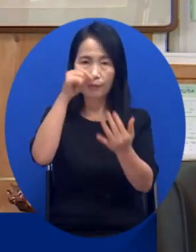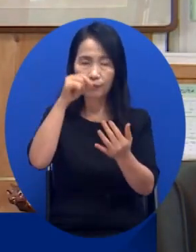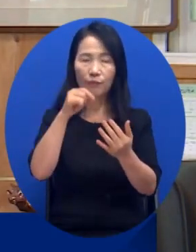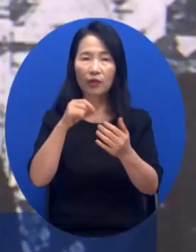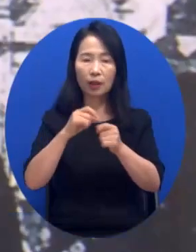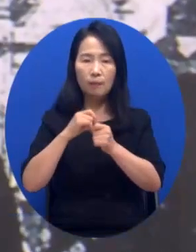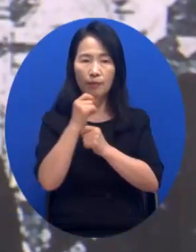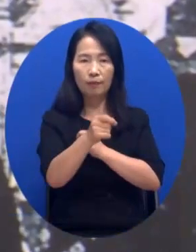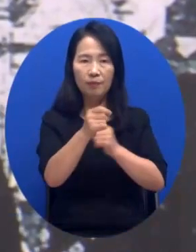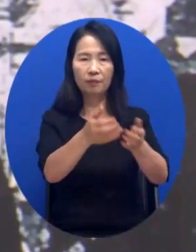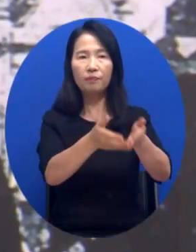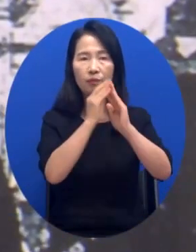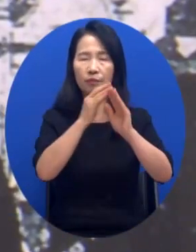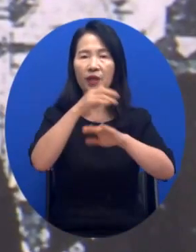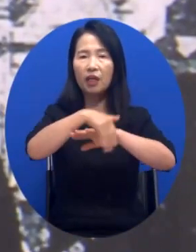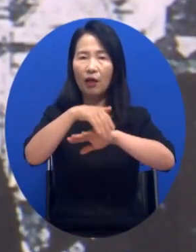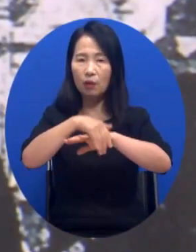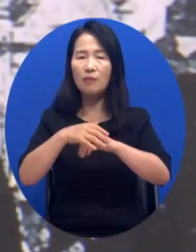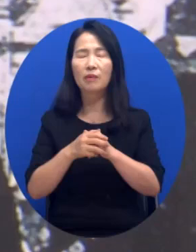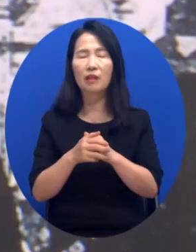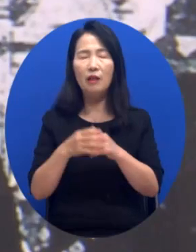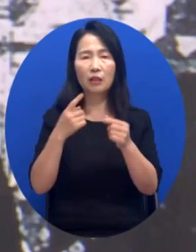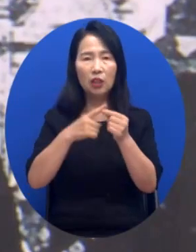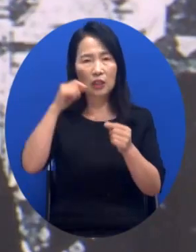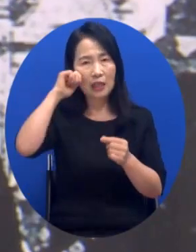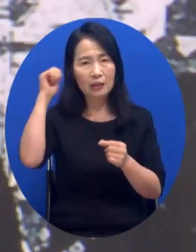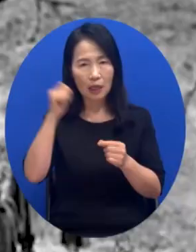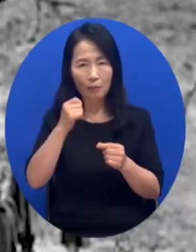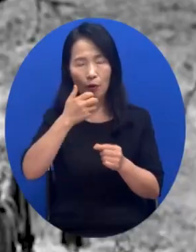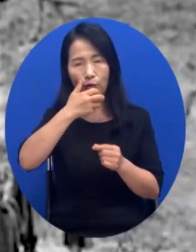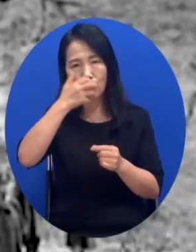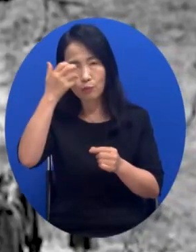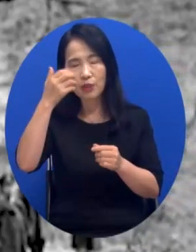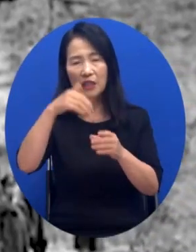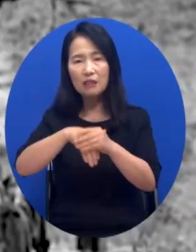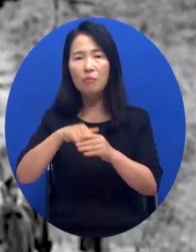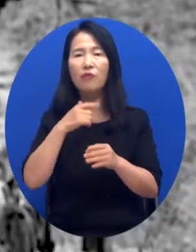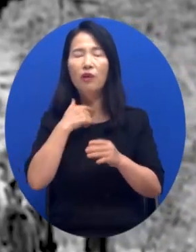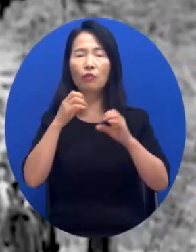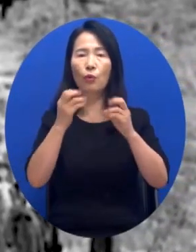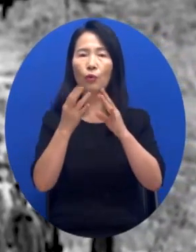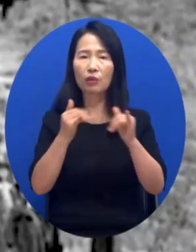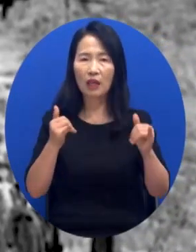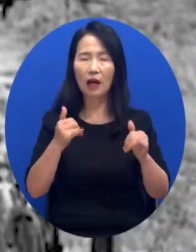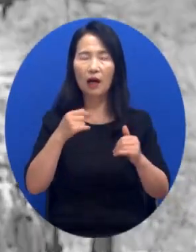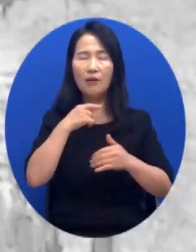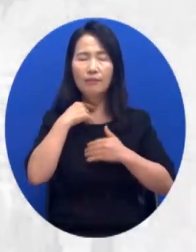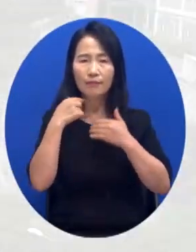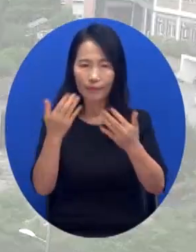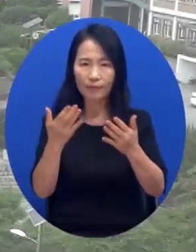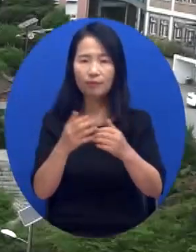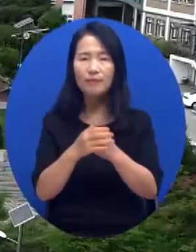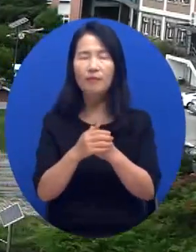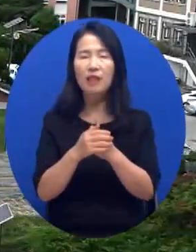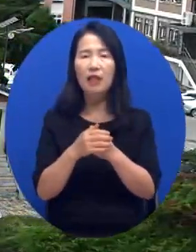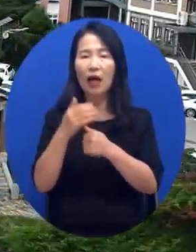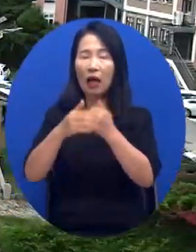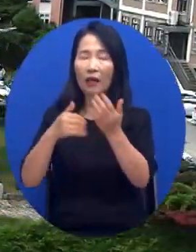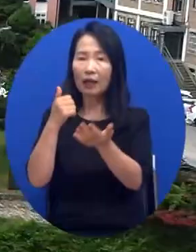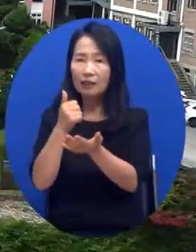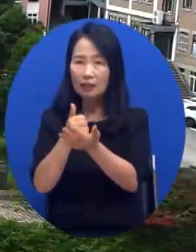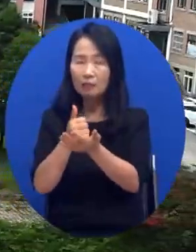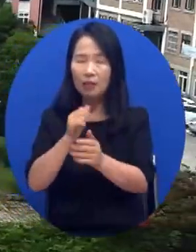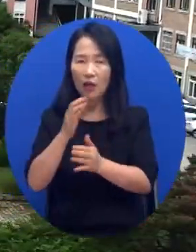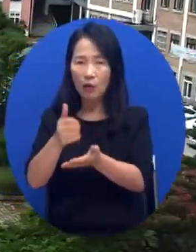합니다. 첫 새벽을 꿈꾸며 심었던 선교사들의 희망과 헌신 위에 하나님을 경외하는 참